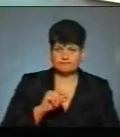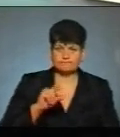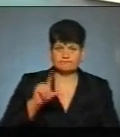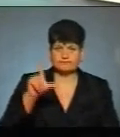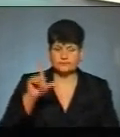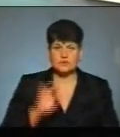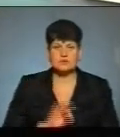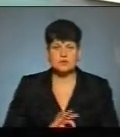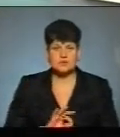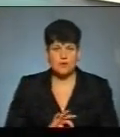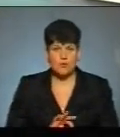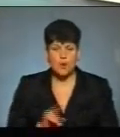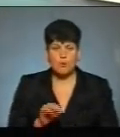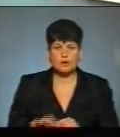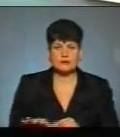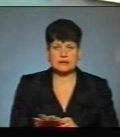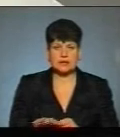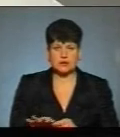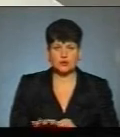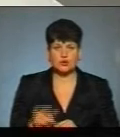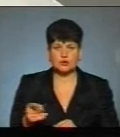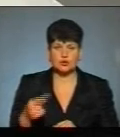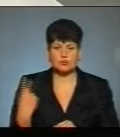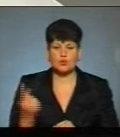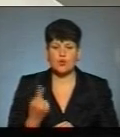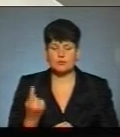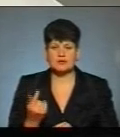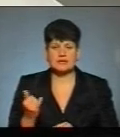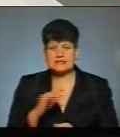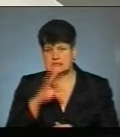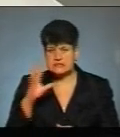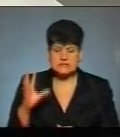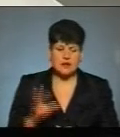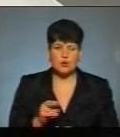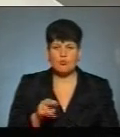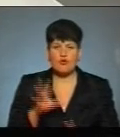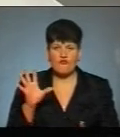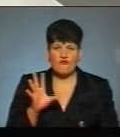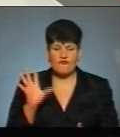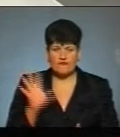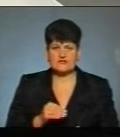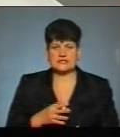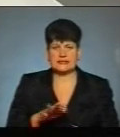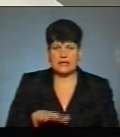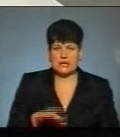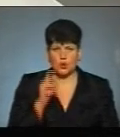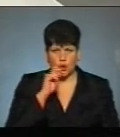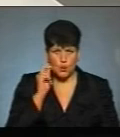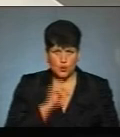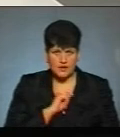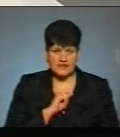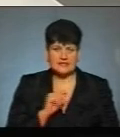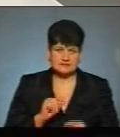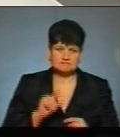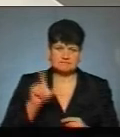захворювання по території Тернопільської області і загалом по всій нашій території України. Ріст